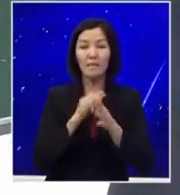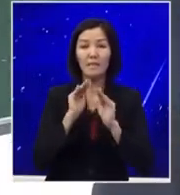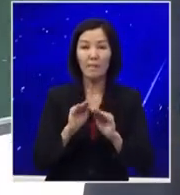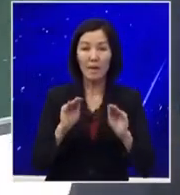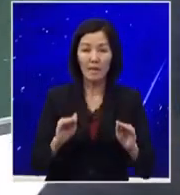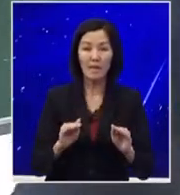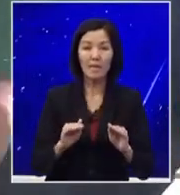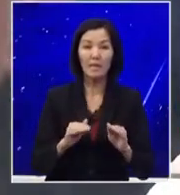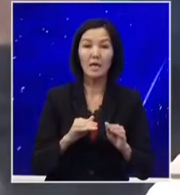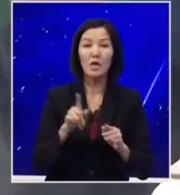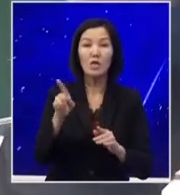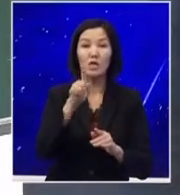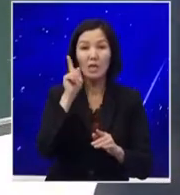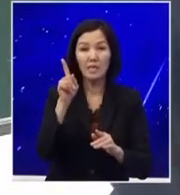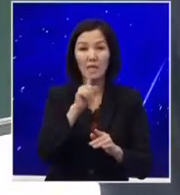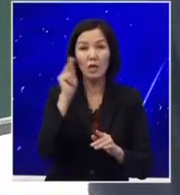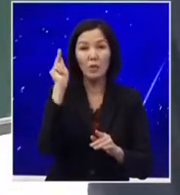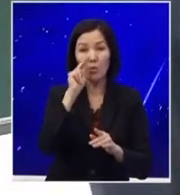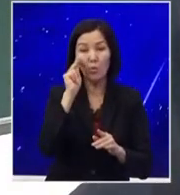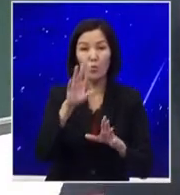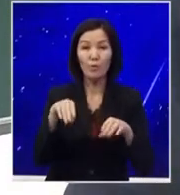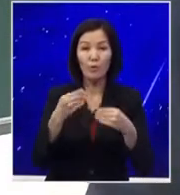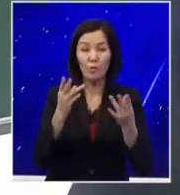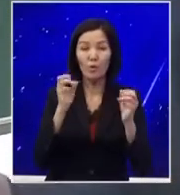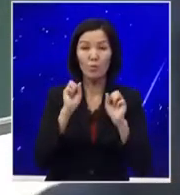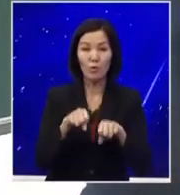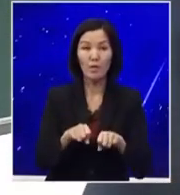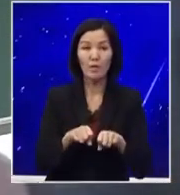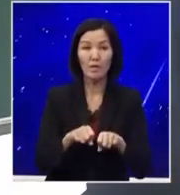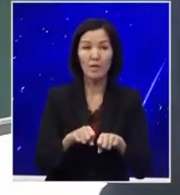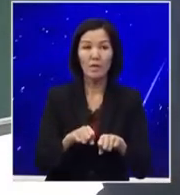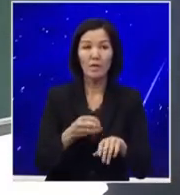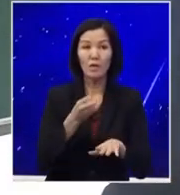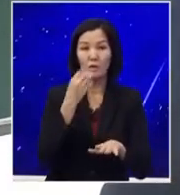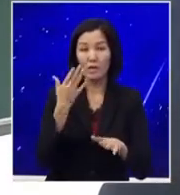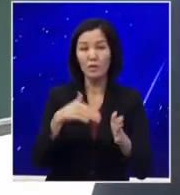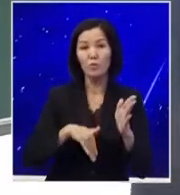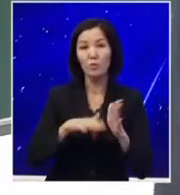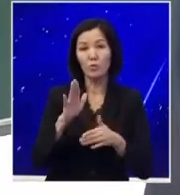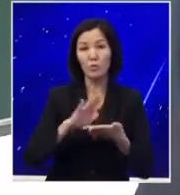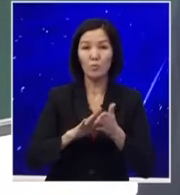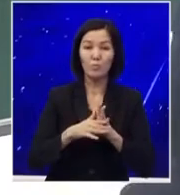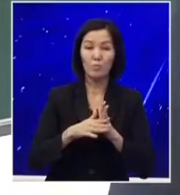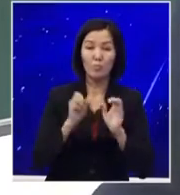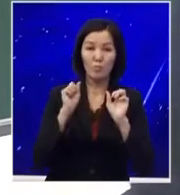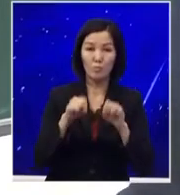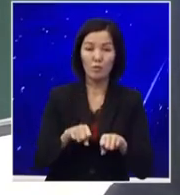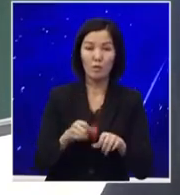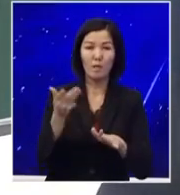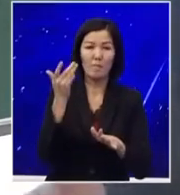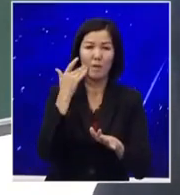балаларына да оқуы беруге болады. Жалпы жақсы бір өмір сүруге болатын еді. Ол